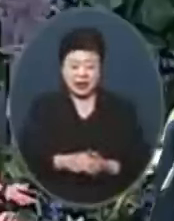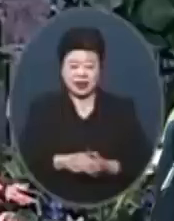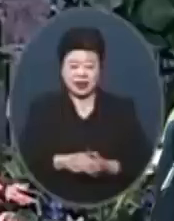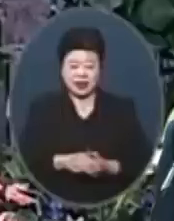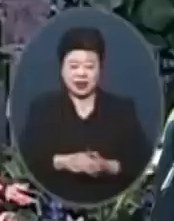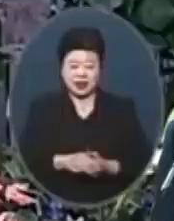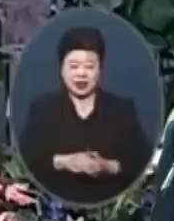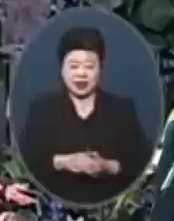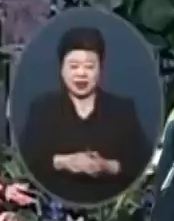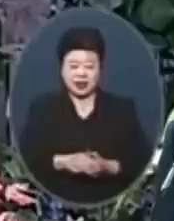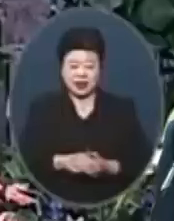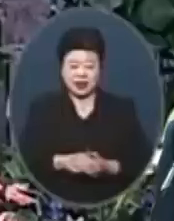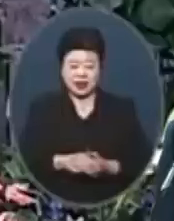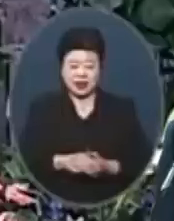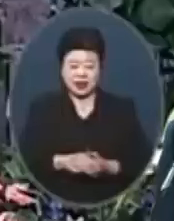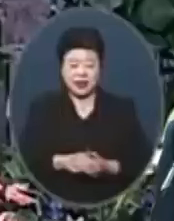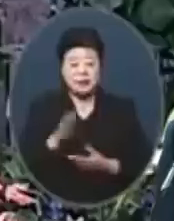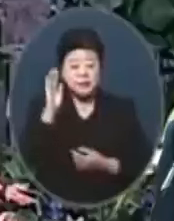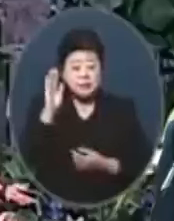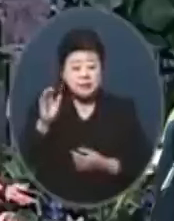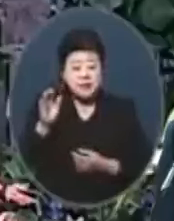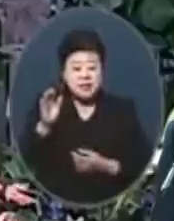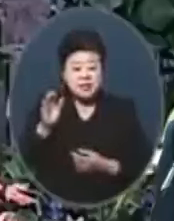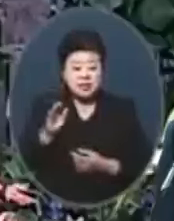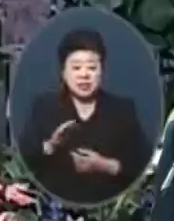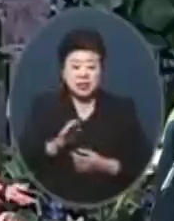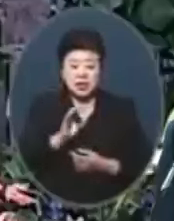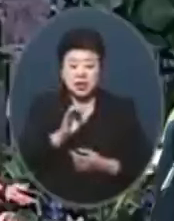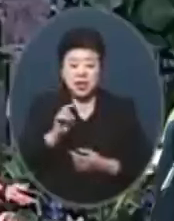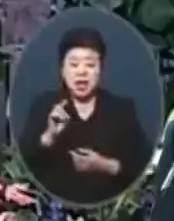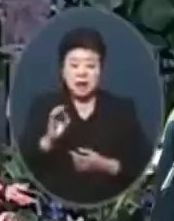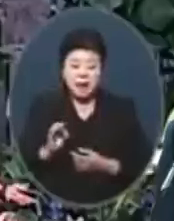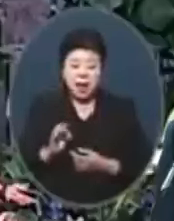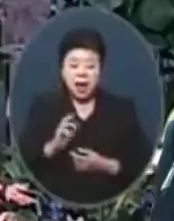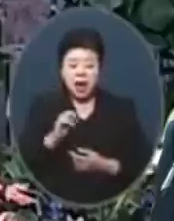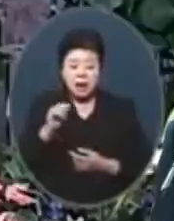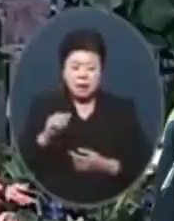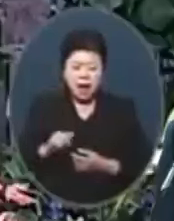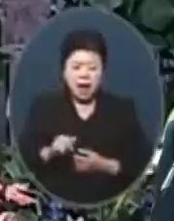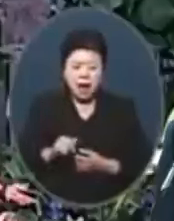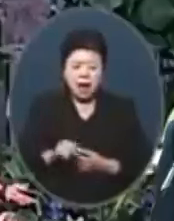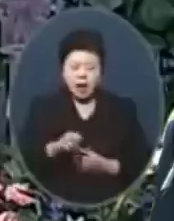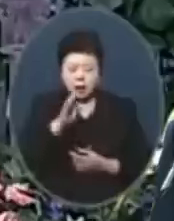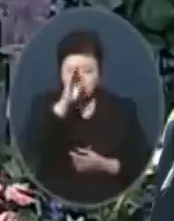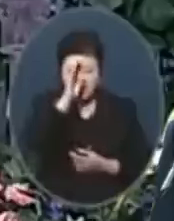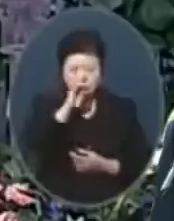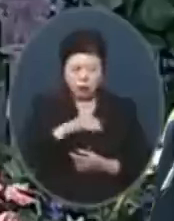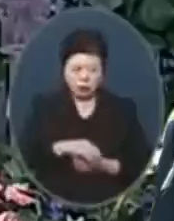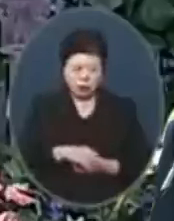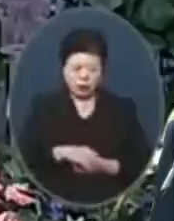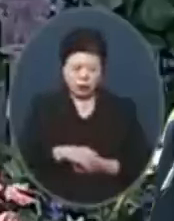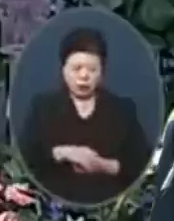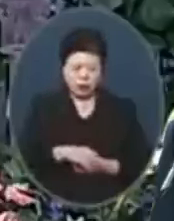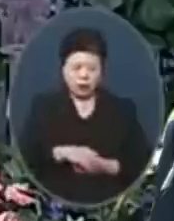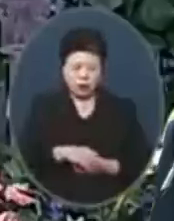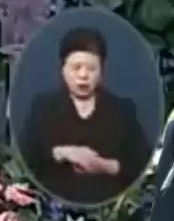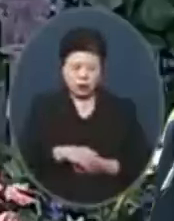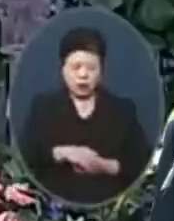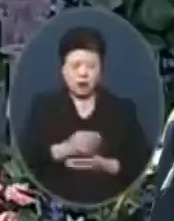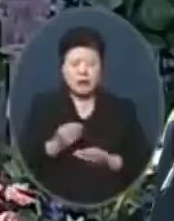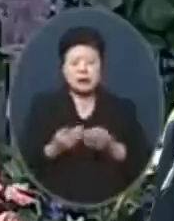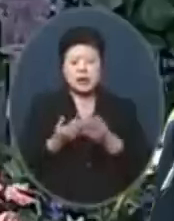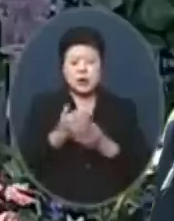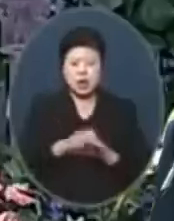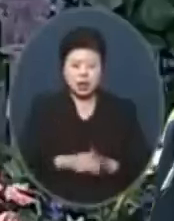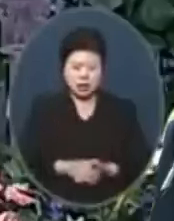사나운 병입니다. 미래 망막증, 그 다음에는 꿈 소멸증, 이 두 가지가 제일 많이